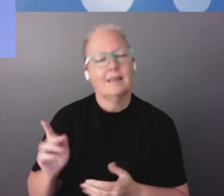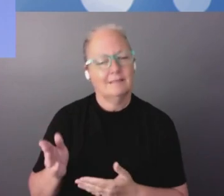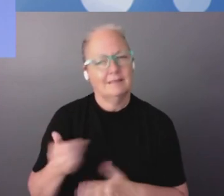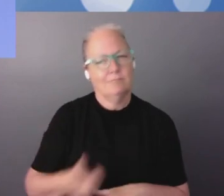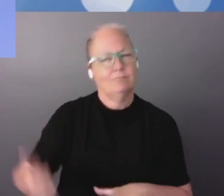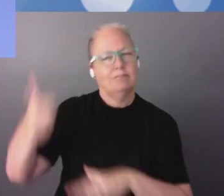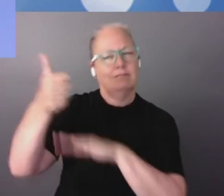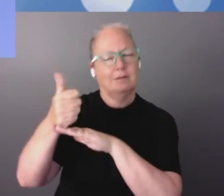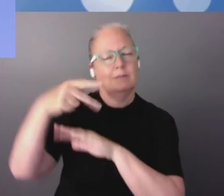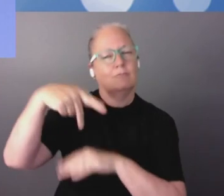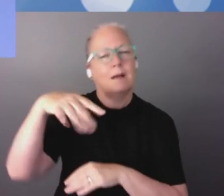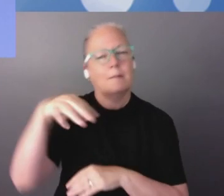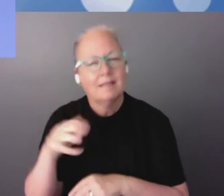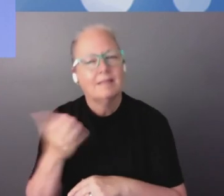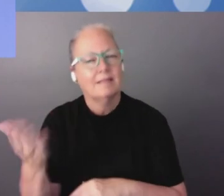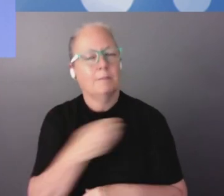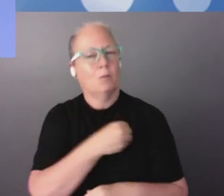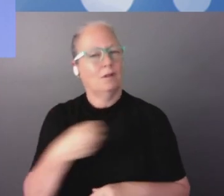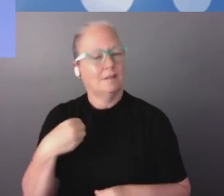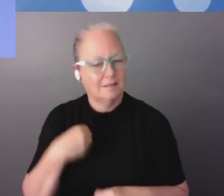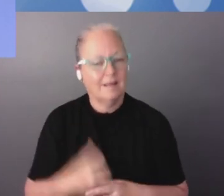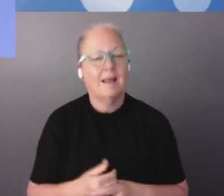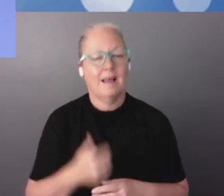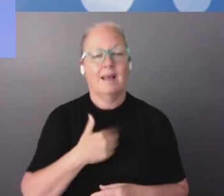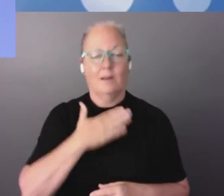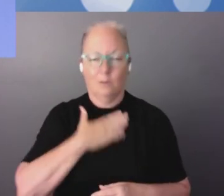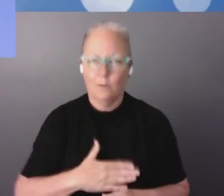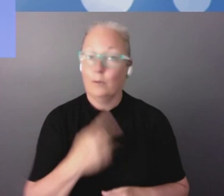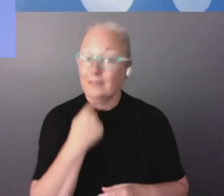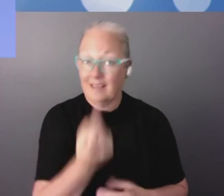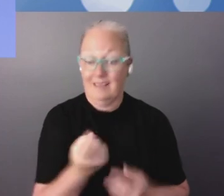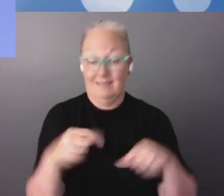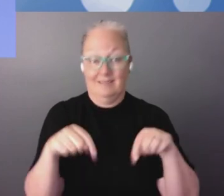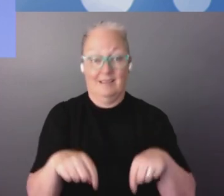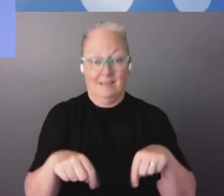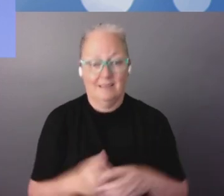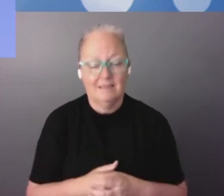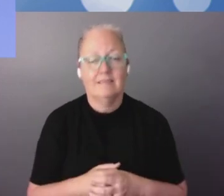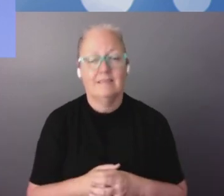Это был премьер-министр Республики Польша. Благодарю за ваше выступление. А сейчас хочу